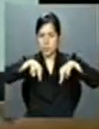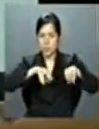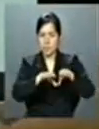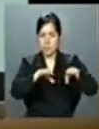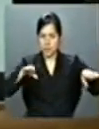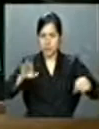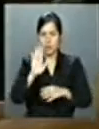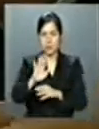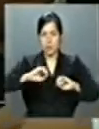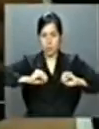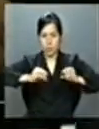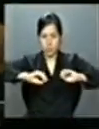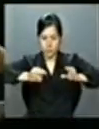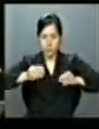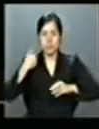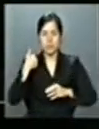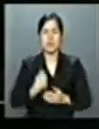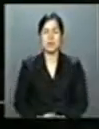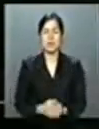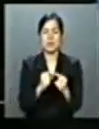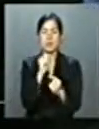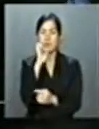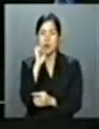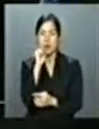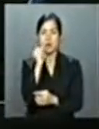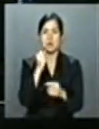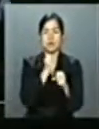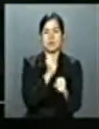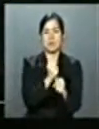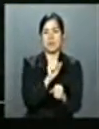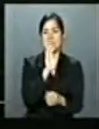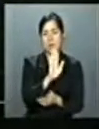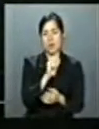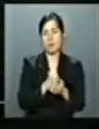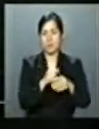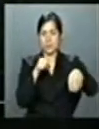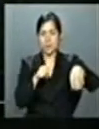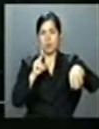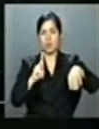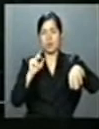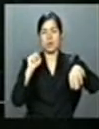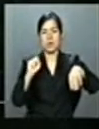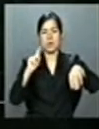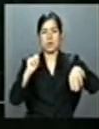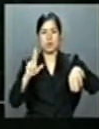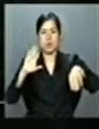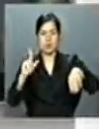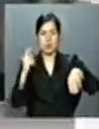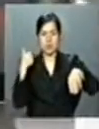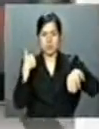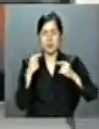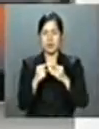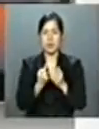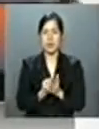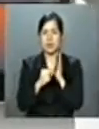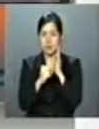สำหรับการทดลองประกอบกิจการวิทยุกระจายเสียงที่กสทช.เพิ่งทำประชาพิจารณ์เสร็จสิ้นเมื่อปลายเดือนที่ผ่านมา